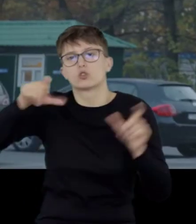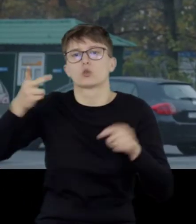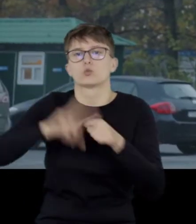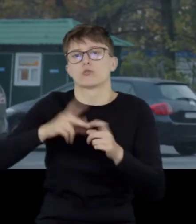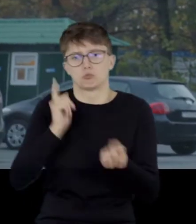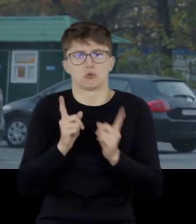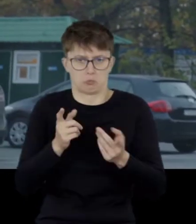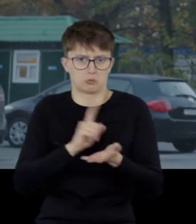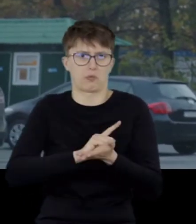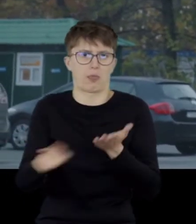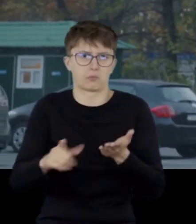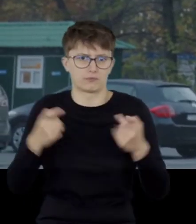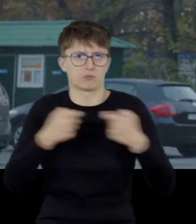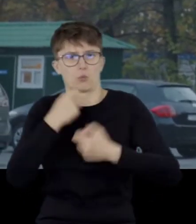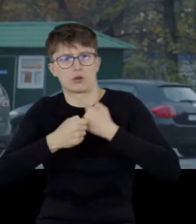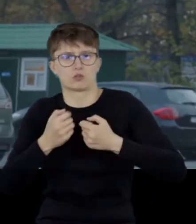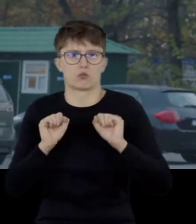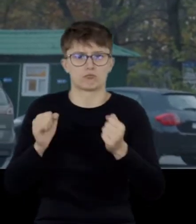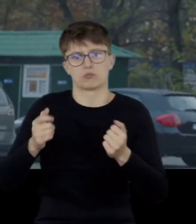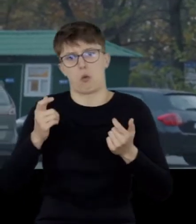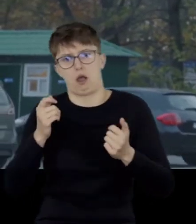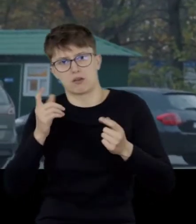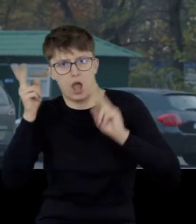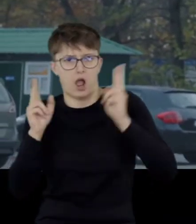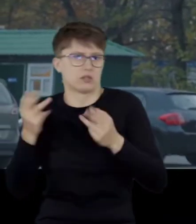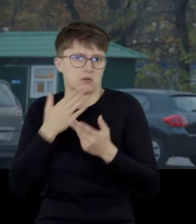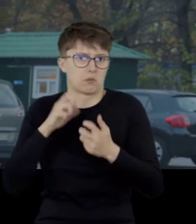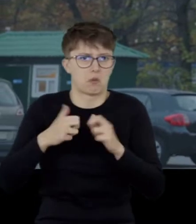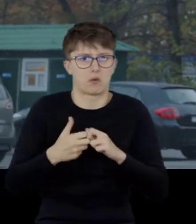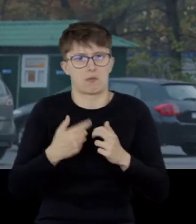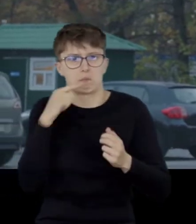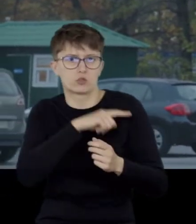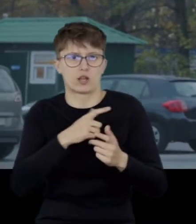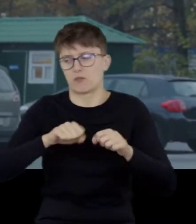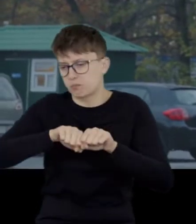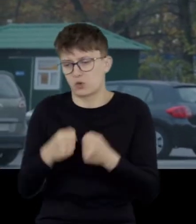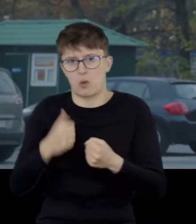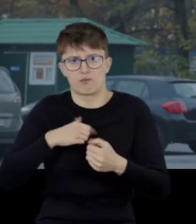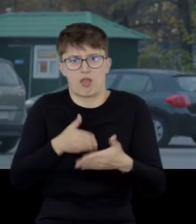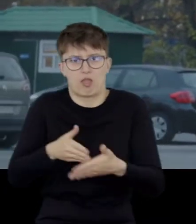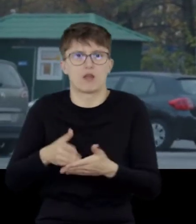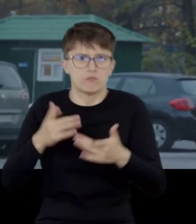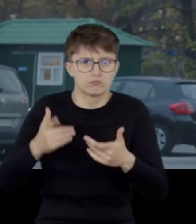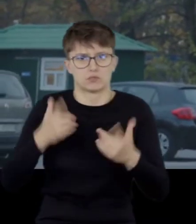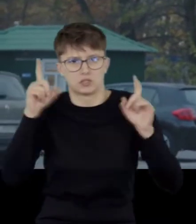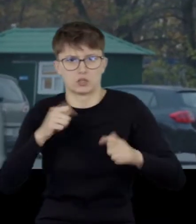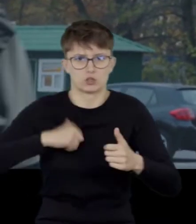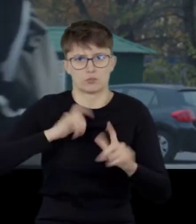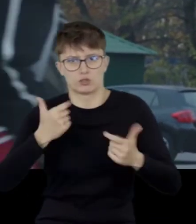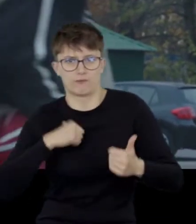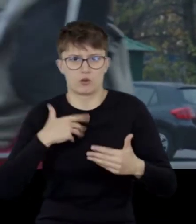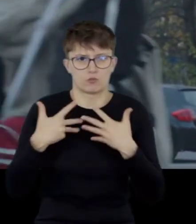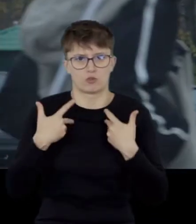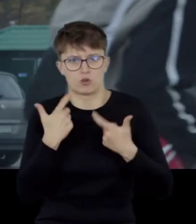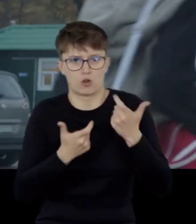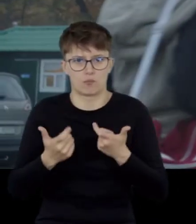które szybciej tak jakby reagują na te działania i potrafią się przełamać i same coś zacząć